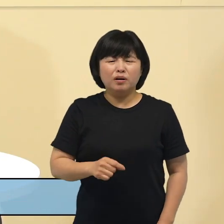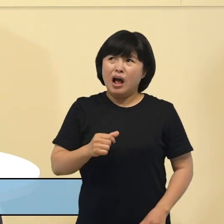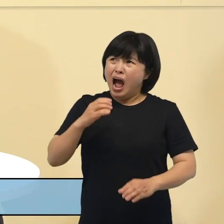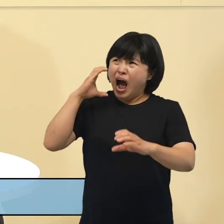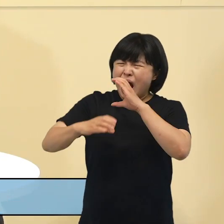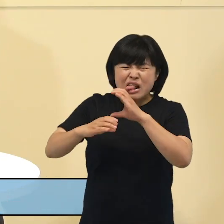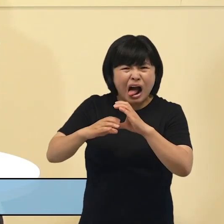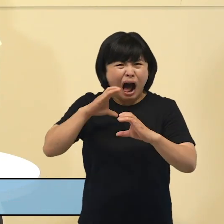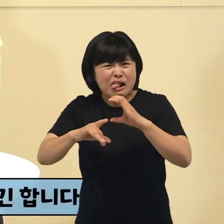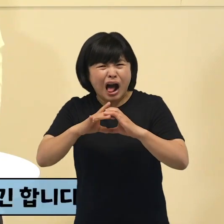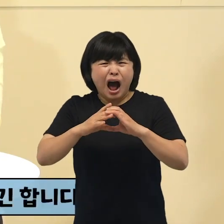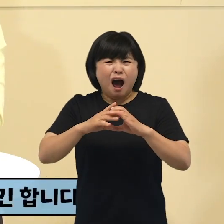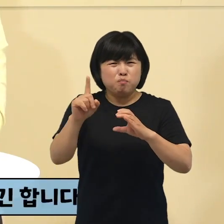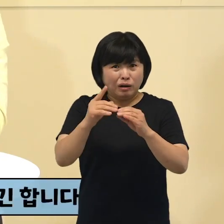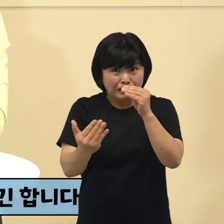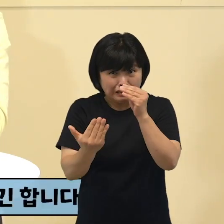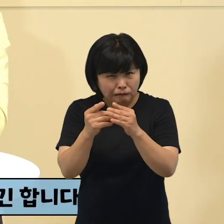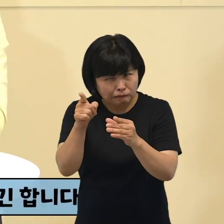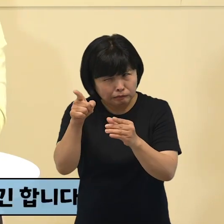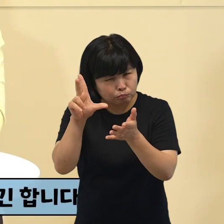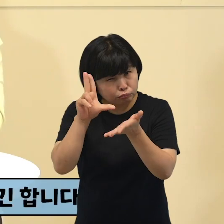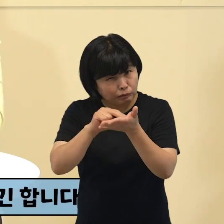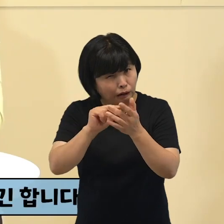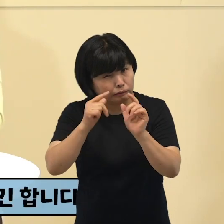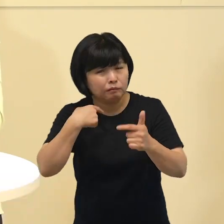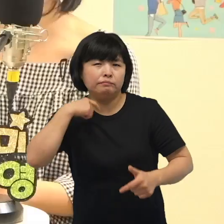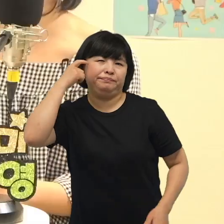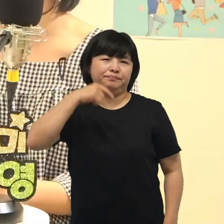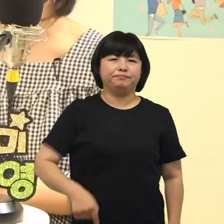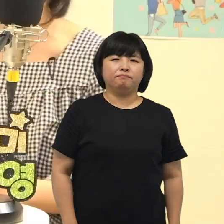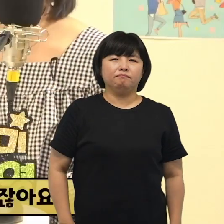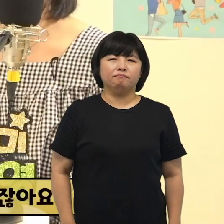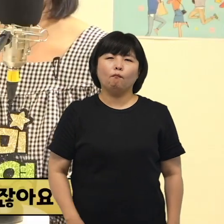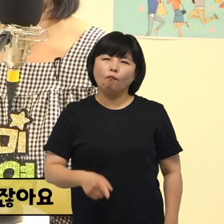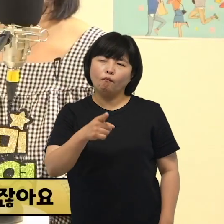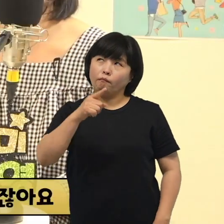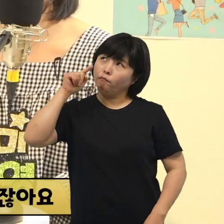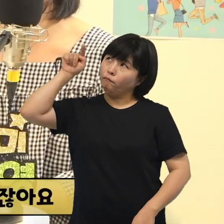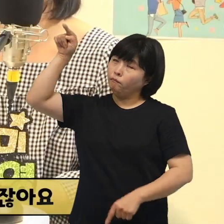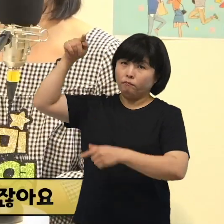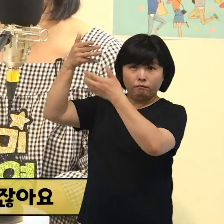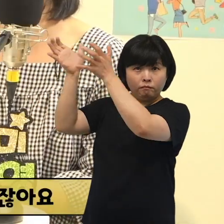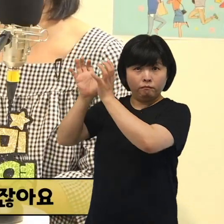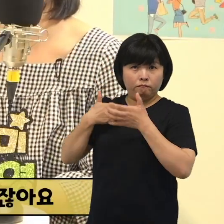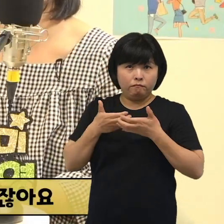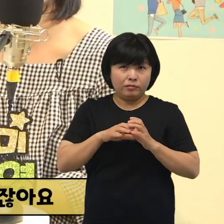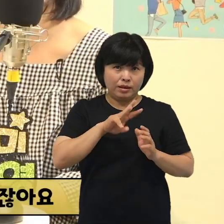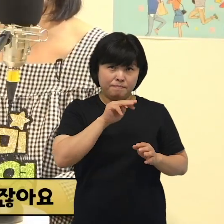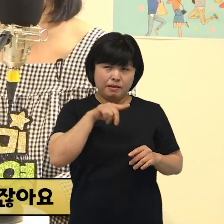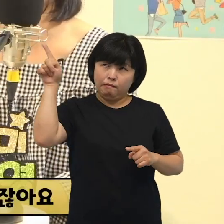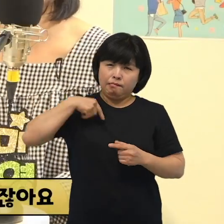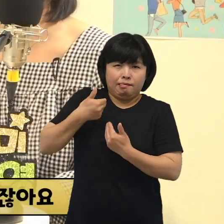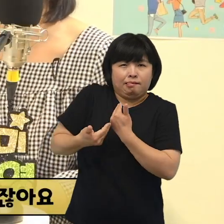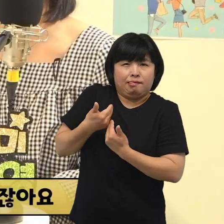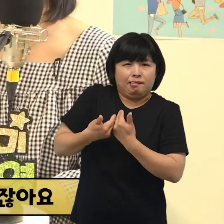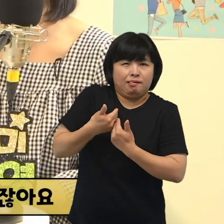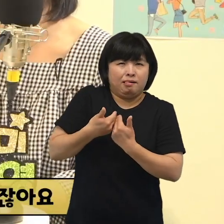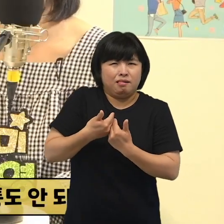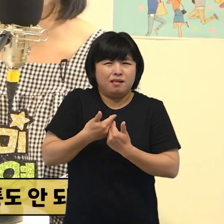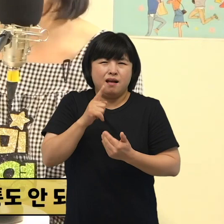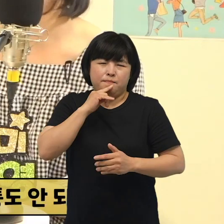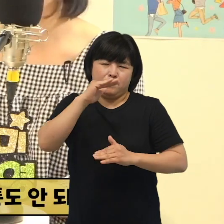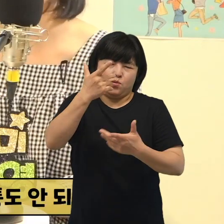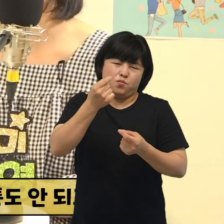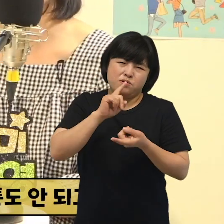좀 소통의 부재 때문에 일어나는 게 아닌가 하는 생각도 좀 들기는 합니다. 맞습니다. 이렇게 세대 간의 갈등이 나타나잖아요.